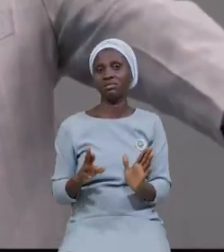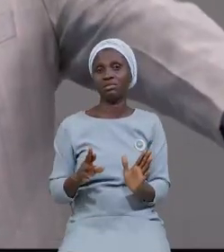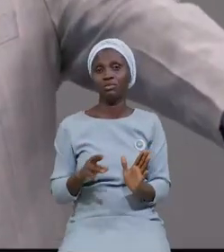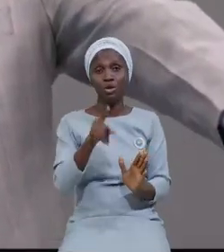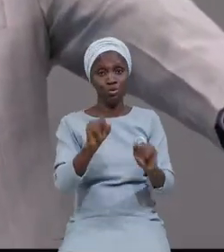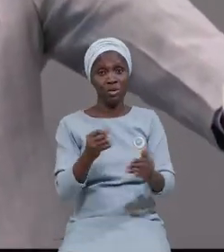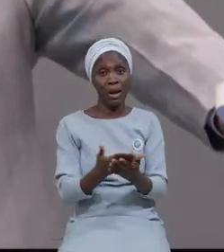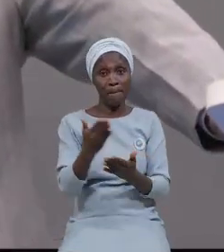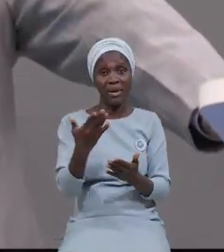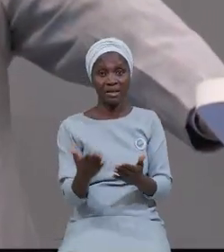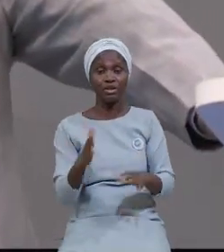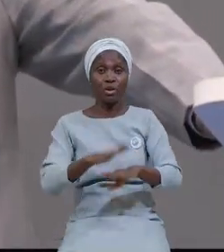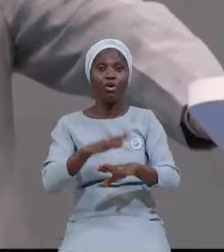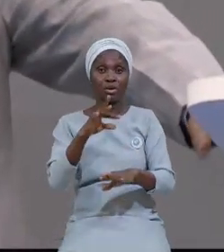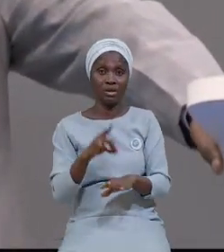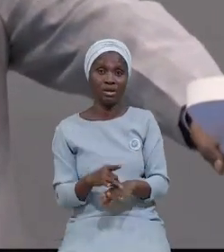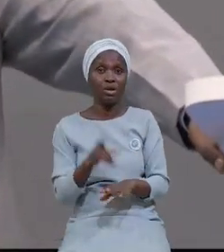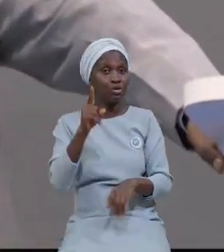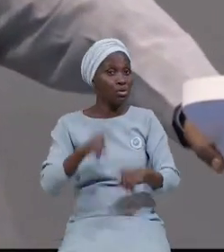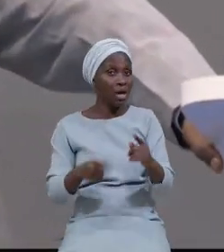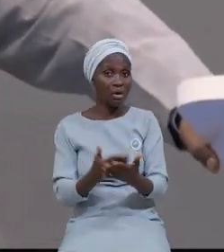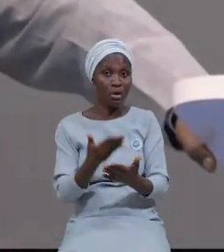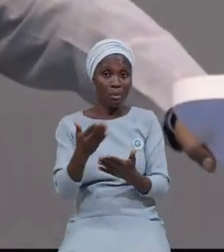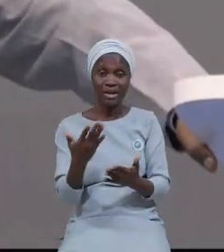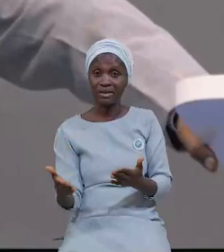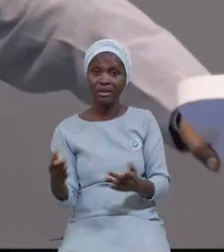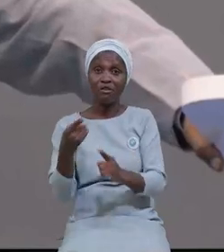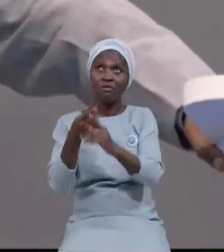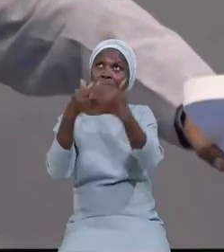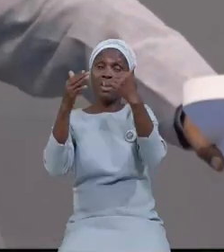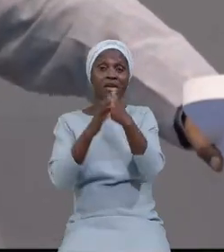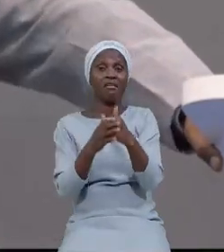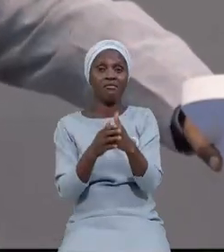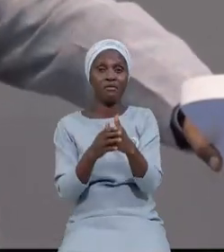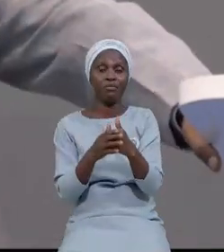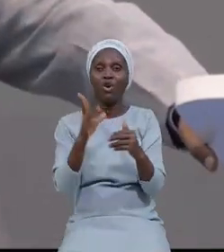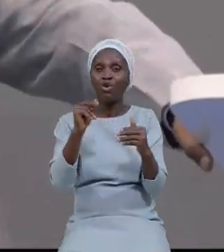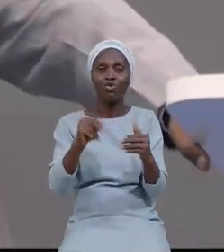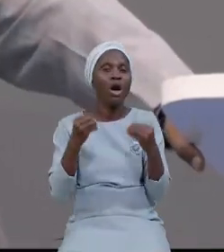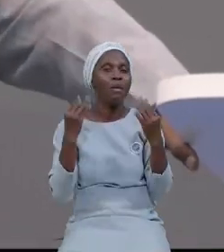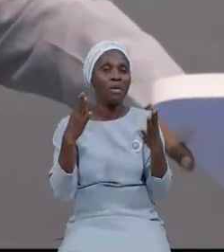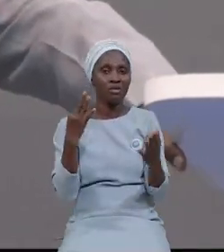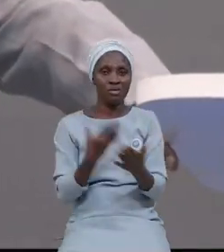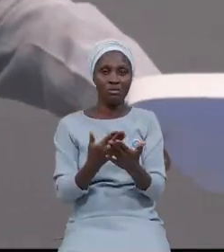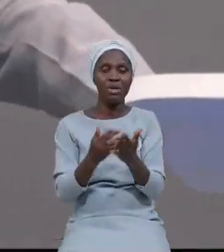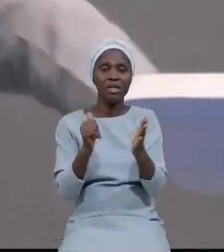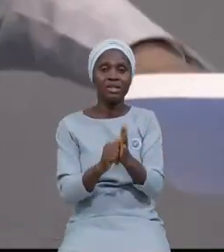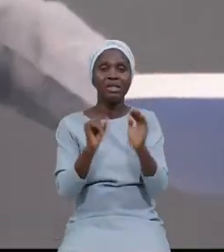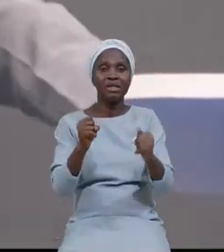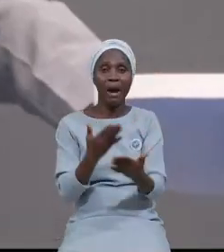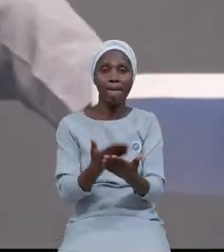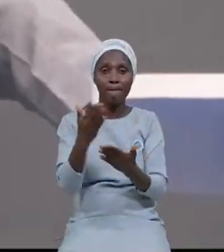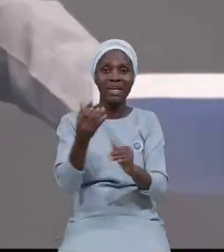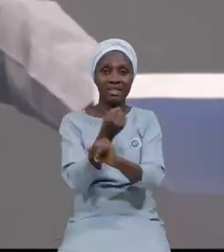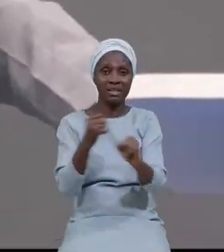terre mais tu ne peux pas acheter les choses du ciel il y a pas d'argent aucun montant le salut vient du